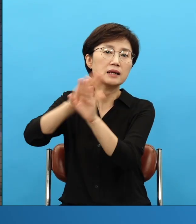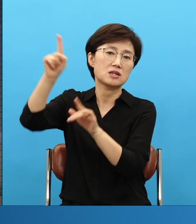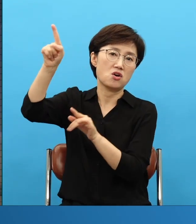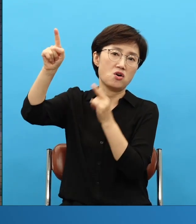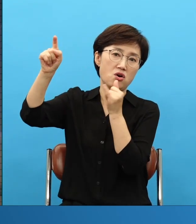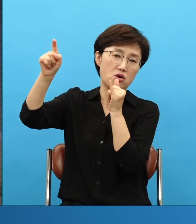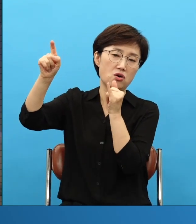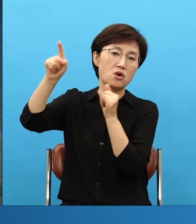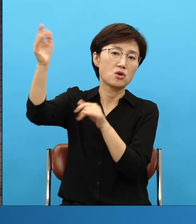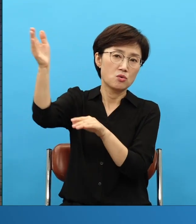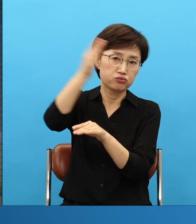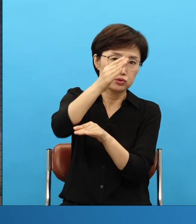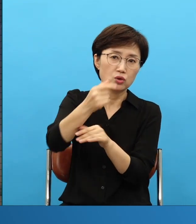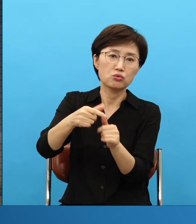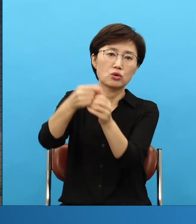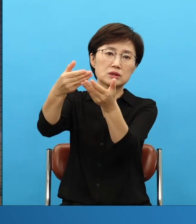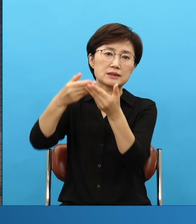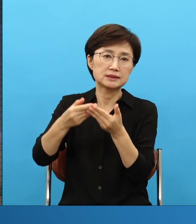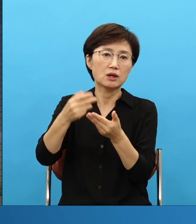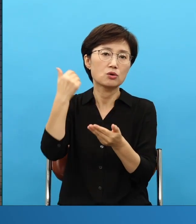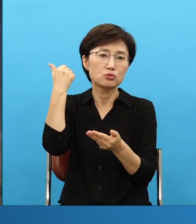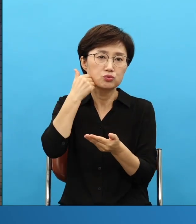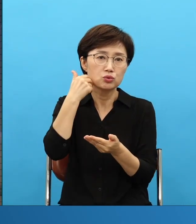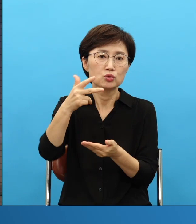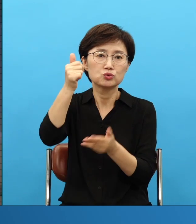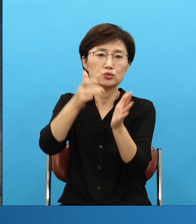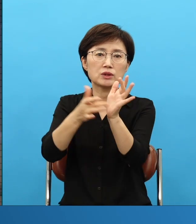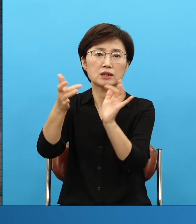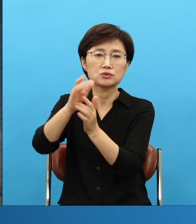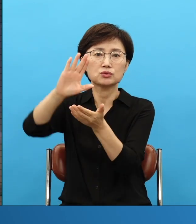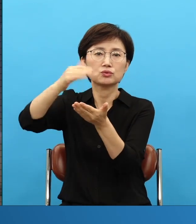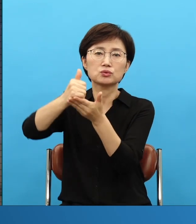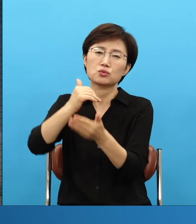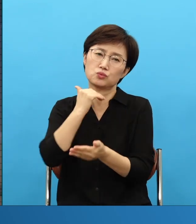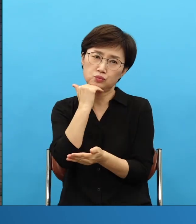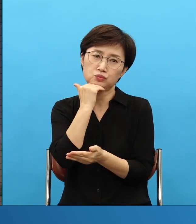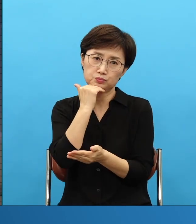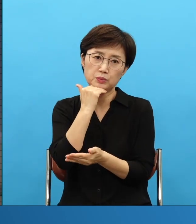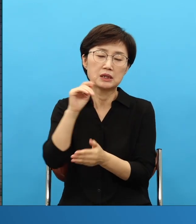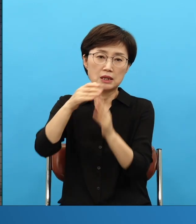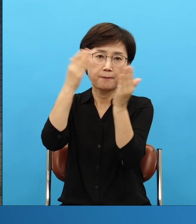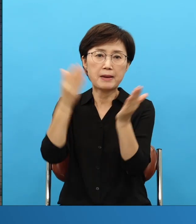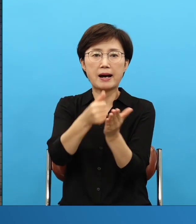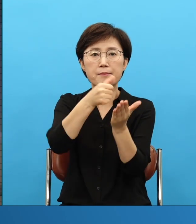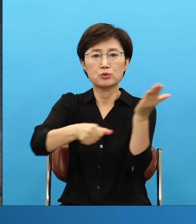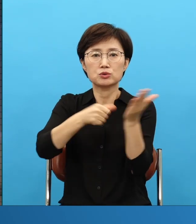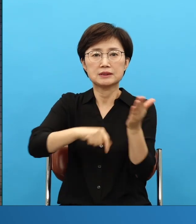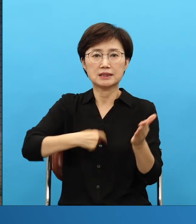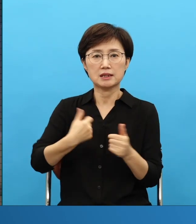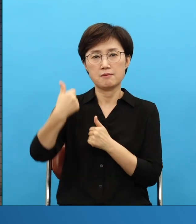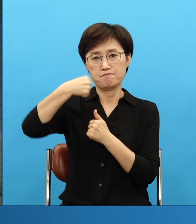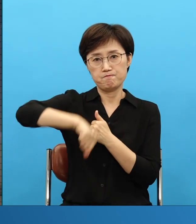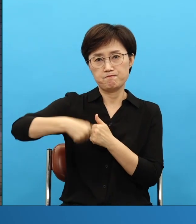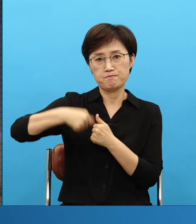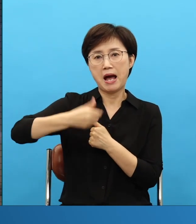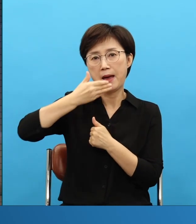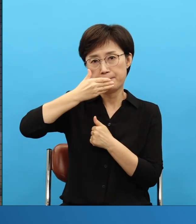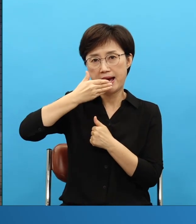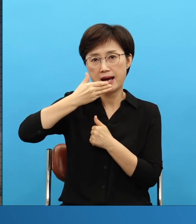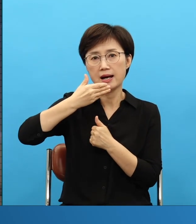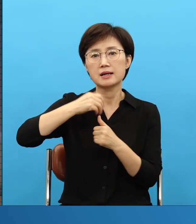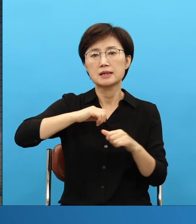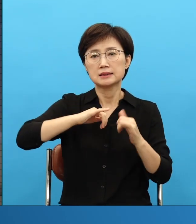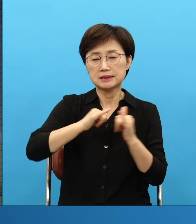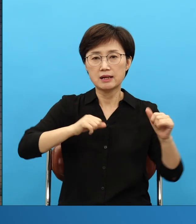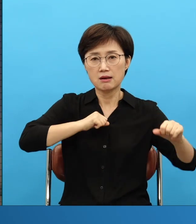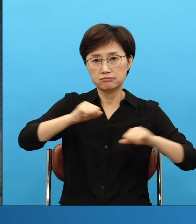있는지라. 거기로부터 구원하는 자 곧 주 예수 그리스도를 기다리노니 그는 만물을 자기에게 복종하게 하실